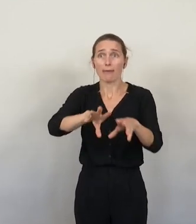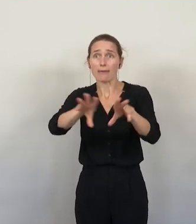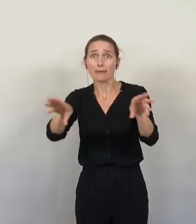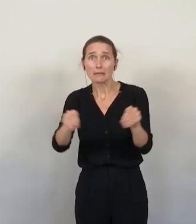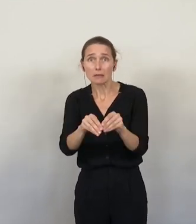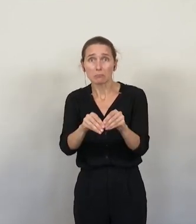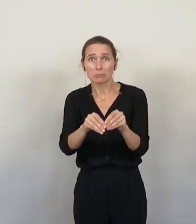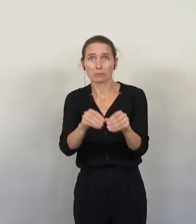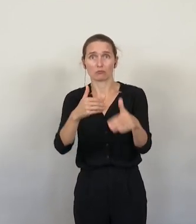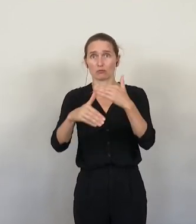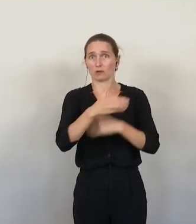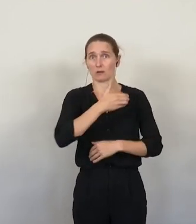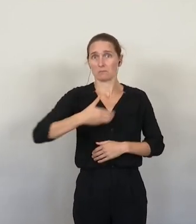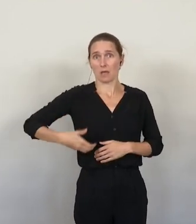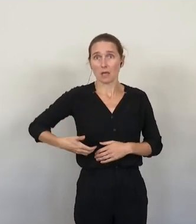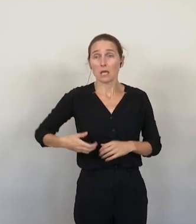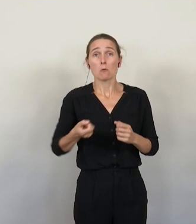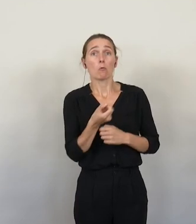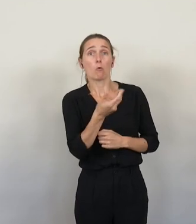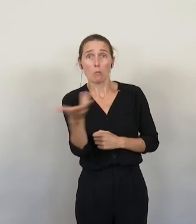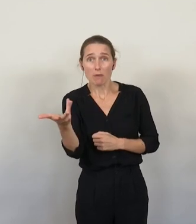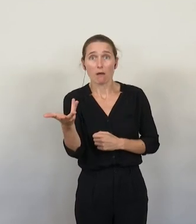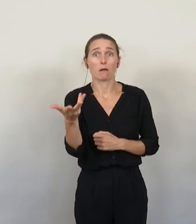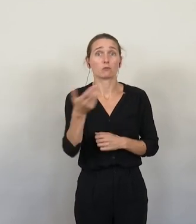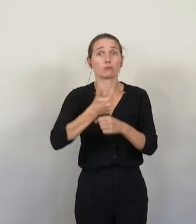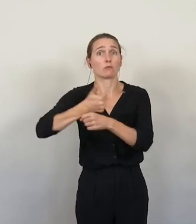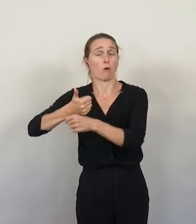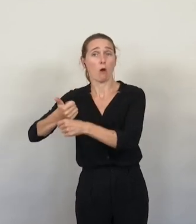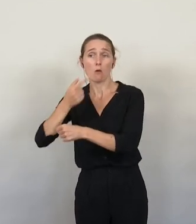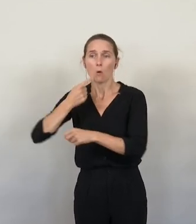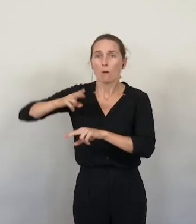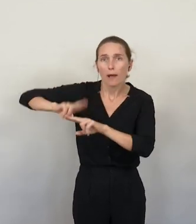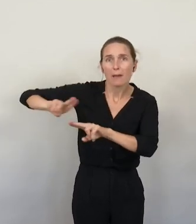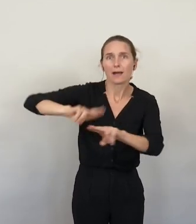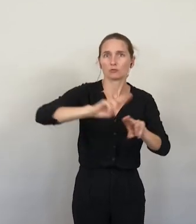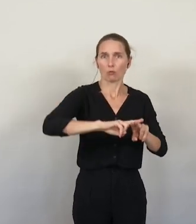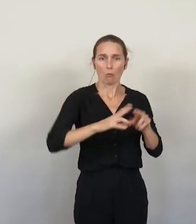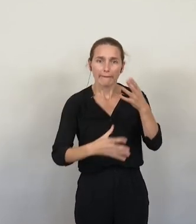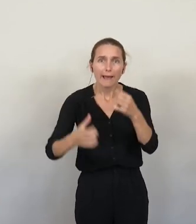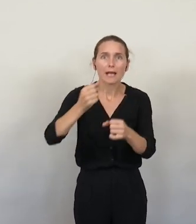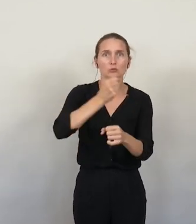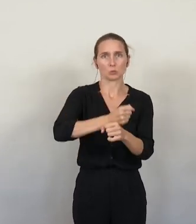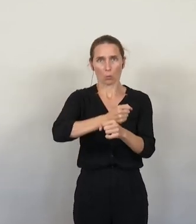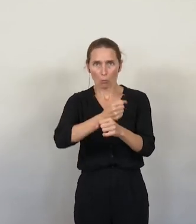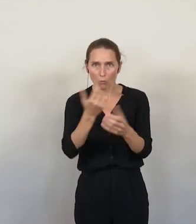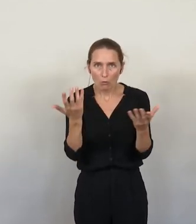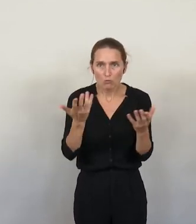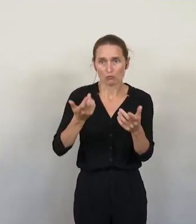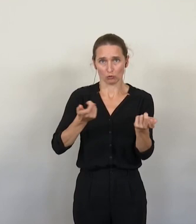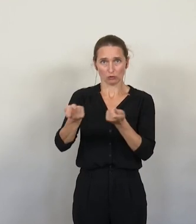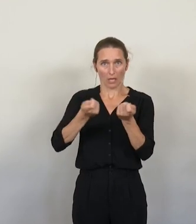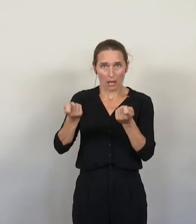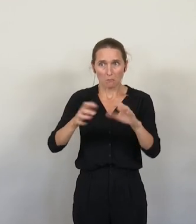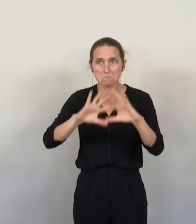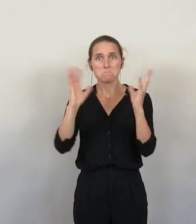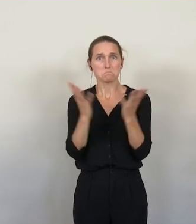ville chaque année en fonctionnement et en investissement pour l'entretien la rénovation et la création des